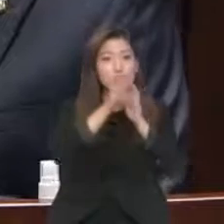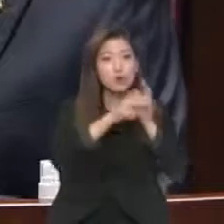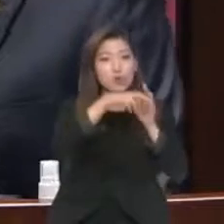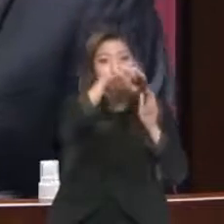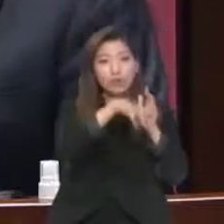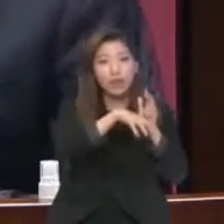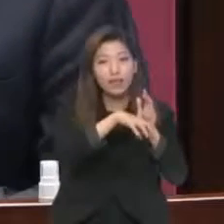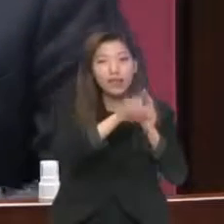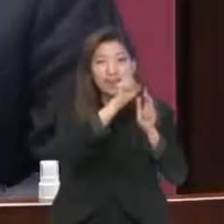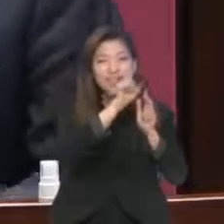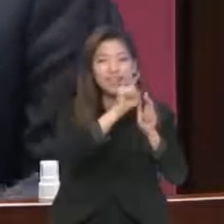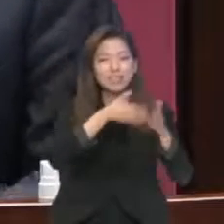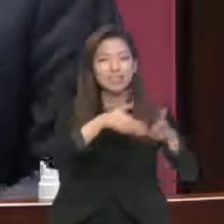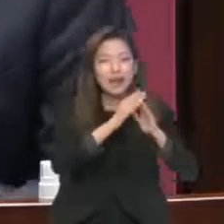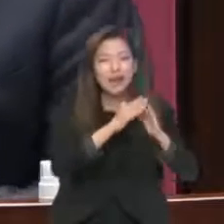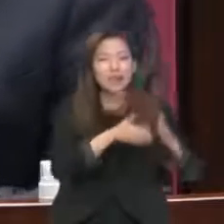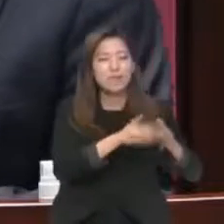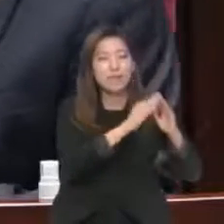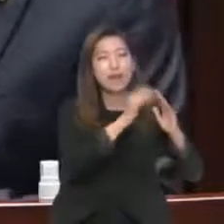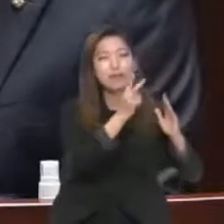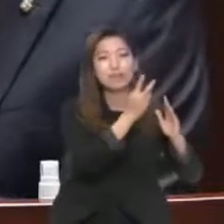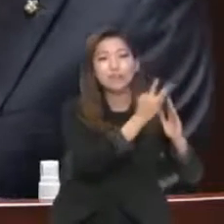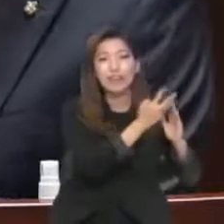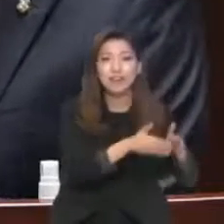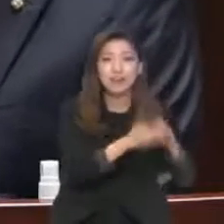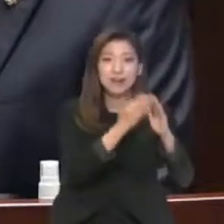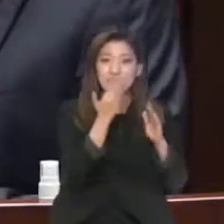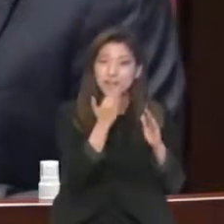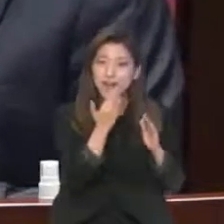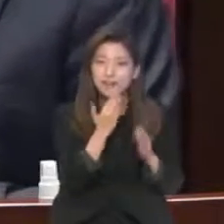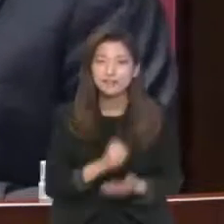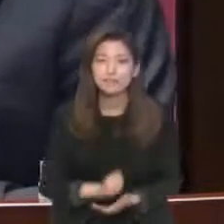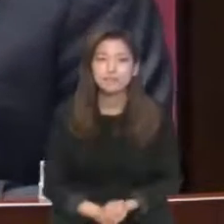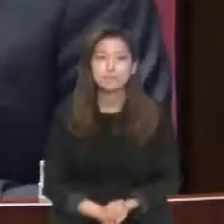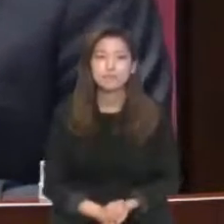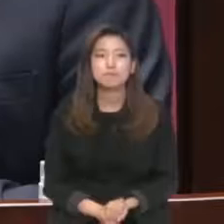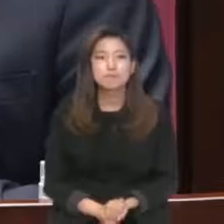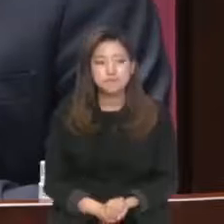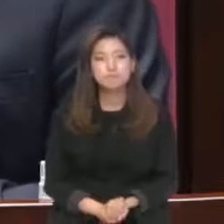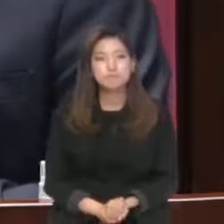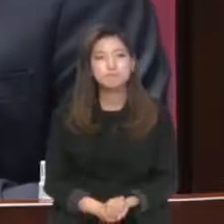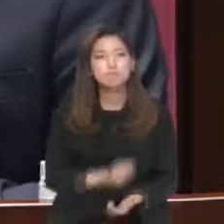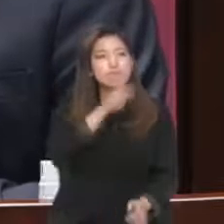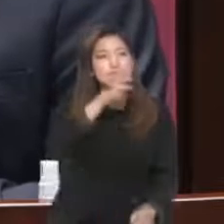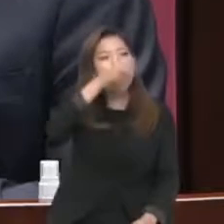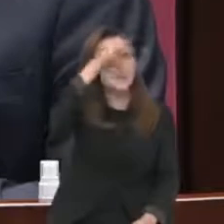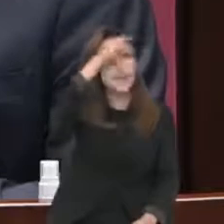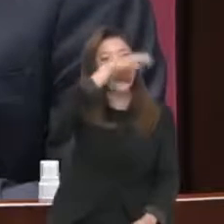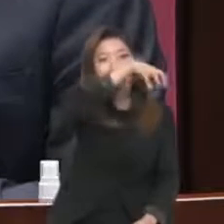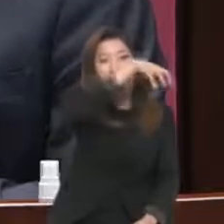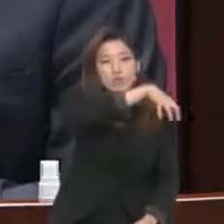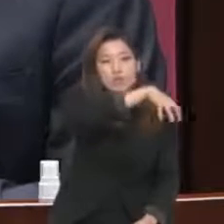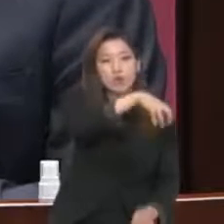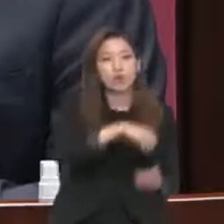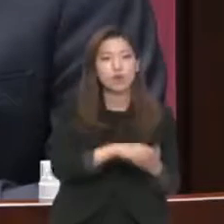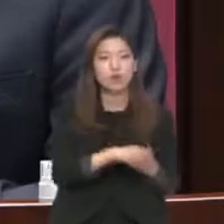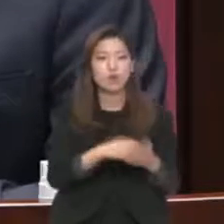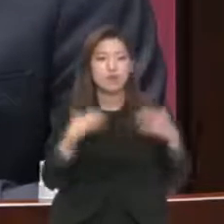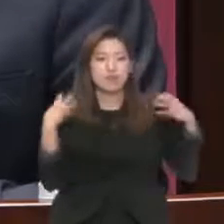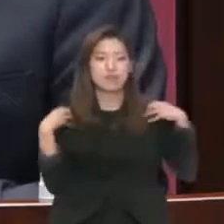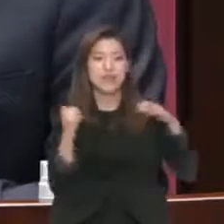돼야 된다고 생각합니다. 우선 평양의 대사관과 같은 의미의 대표부가 설치되었으면